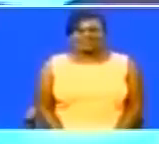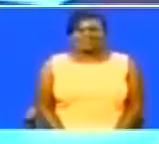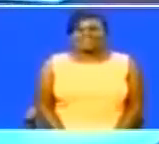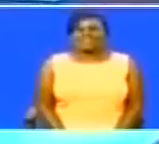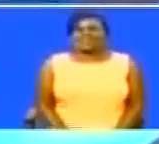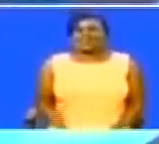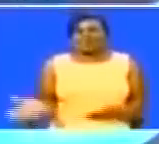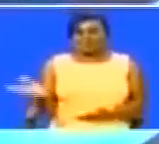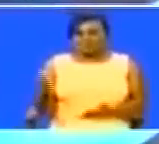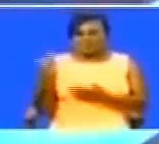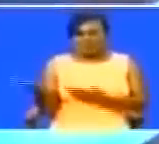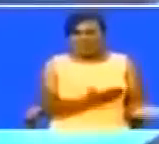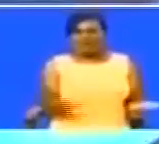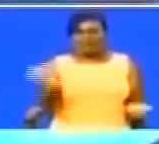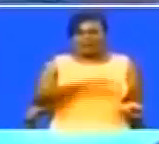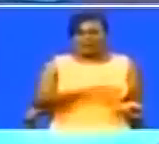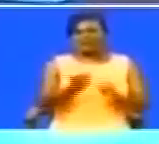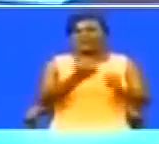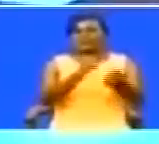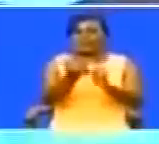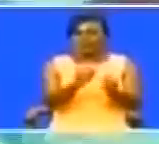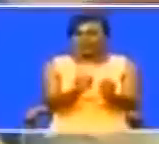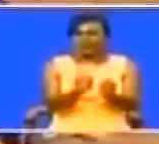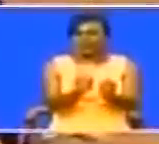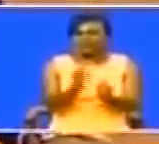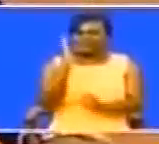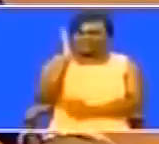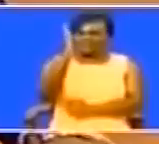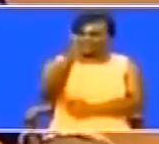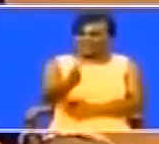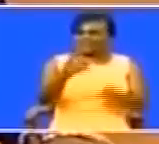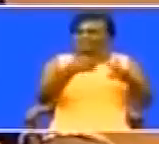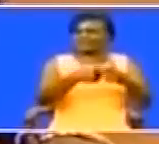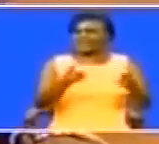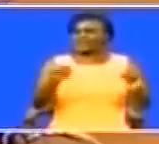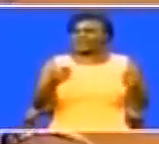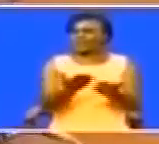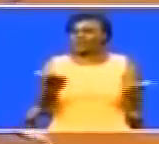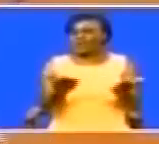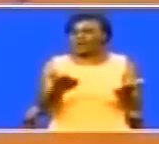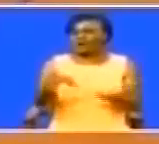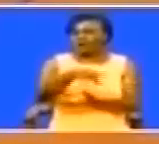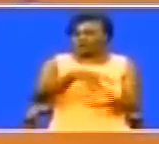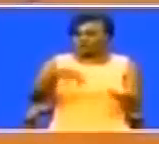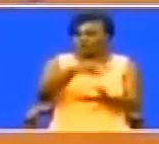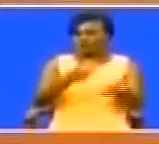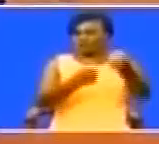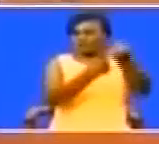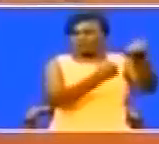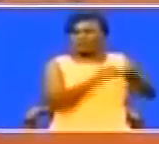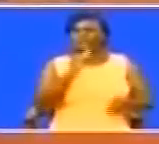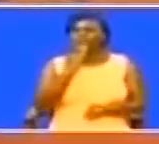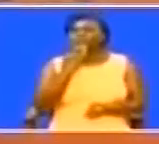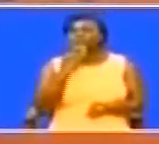Basi karibu tena kwenye taarifa zetu za KTN Leo Michezo. Na moja kwa moja basi tunaanza na taarifa ya kutamausha hasa kwa mashabiki wa FC